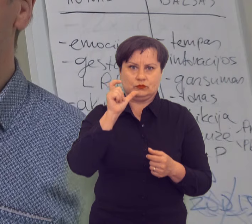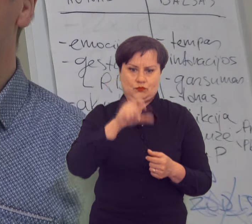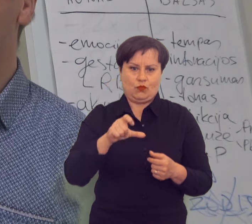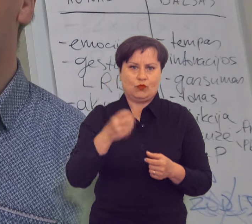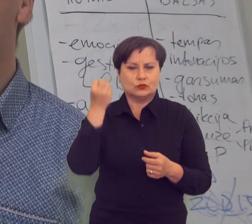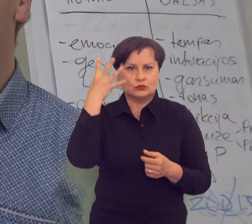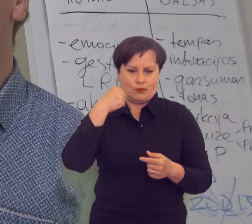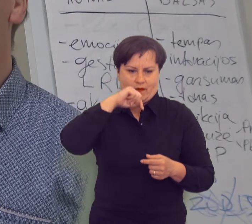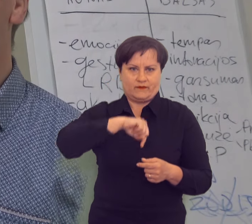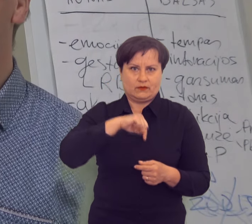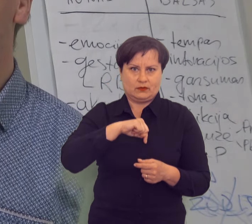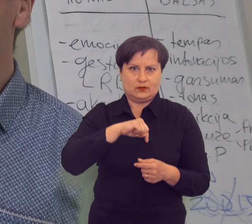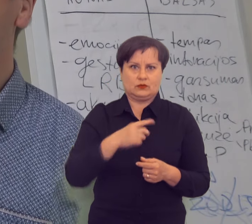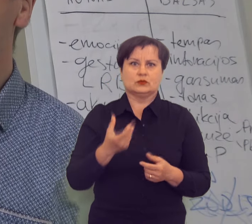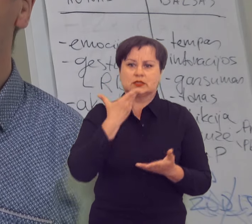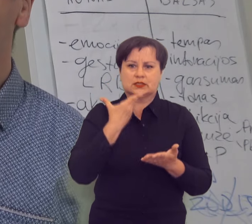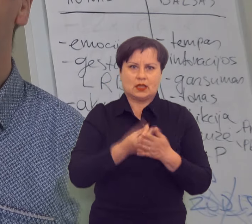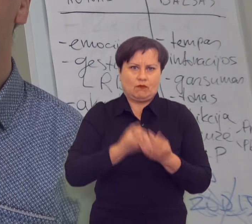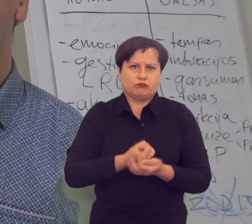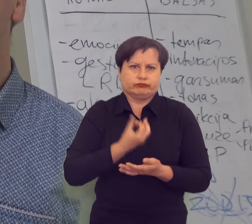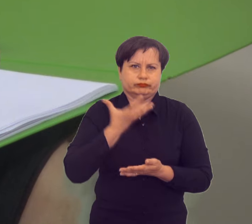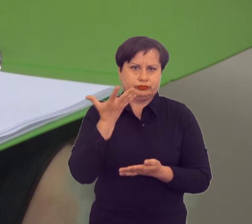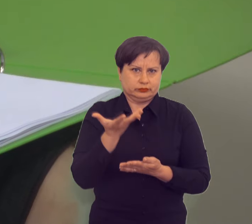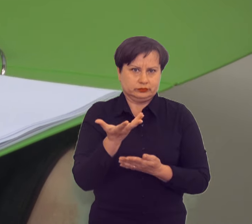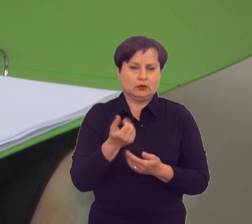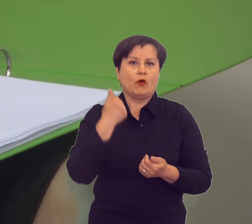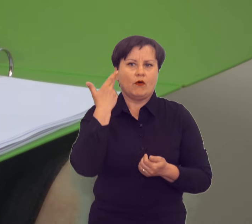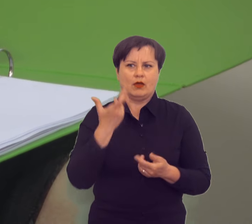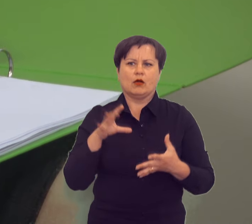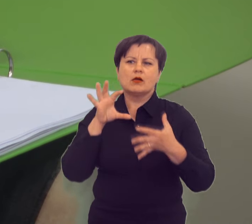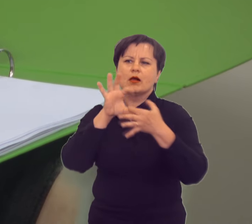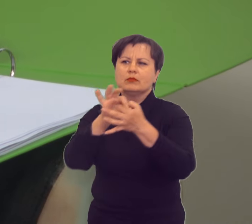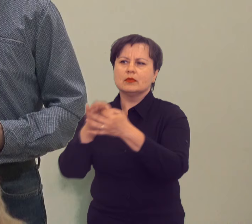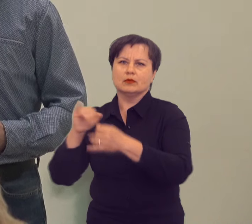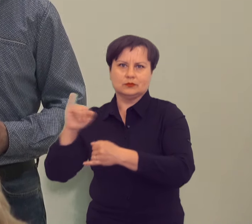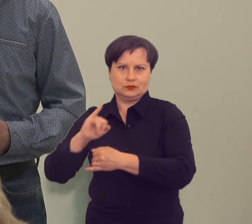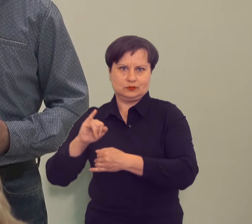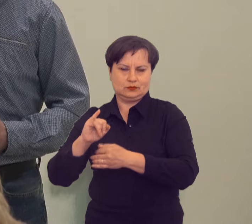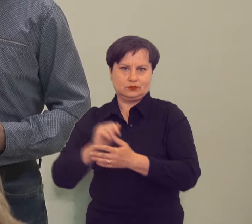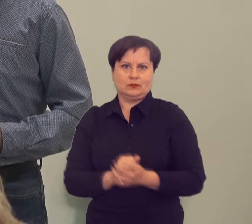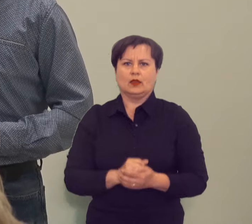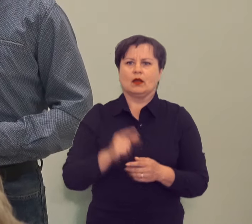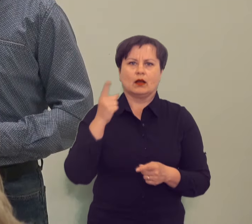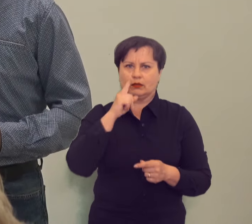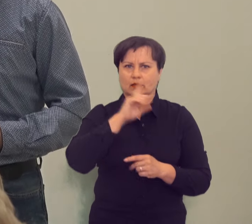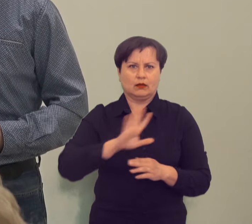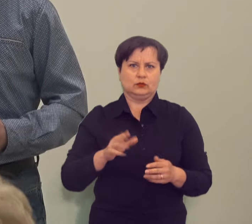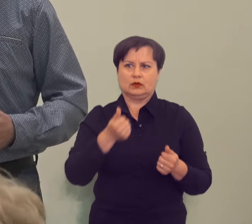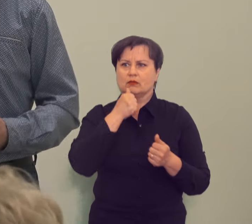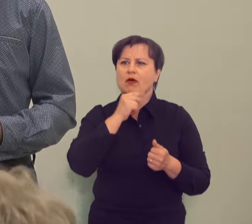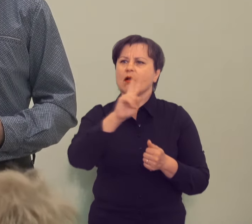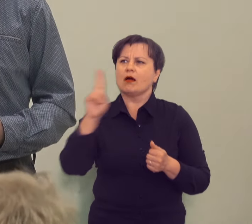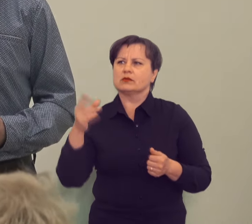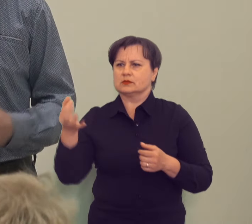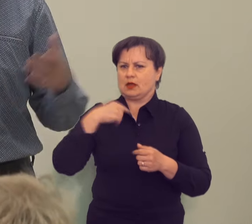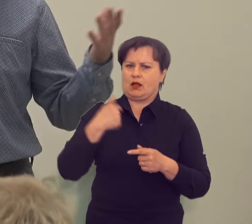jis yra visų pirma, atskleisti savo talentus ir tada parinkti jau, kur aš tos talentus pritaikysiu. Kad nebūtų taip,